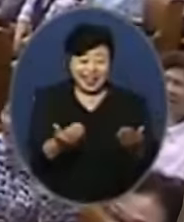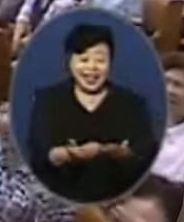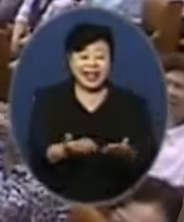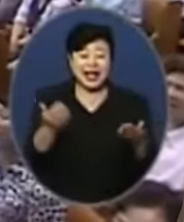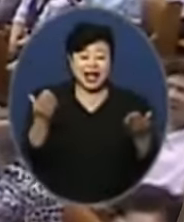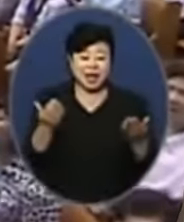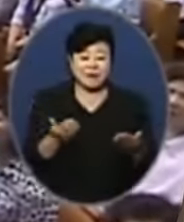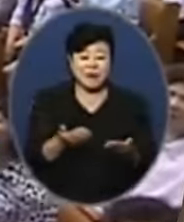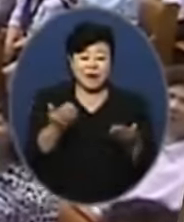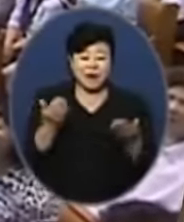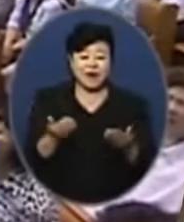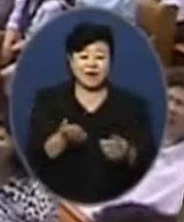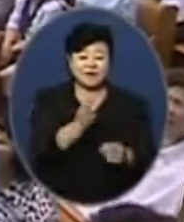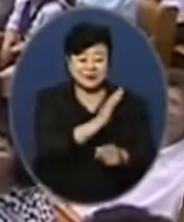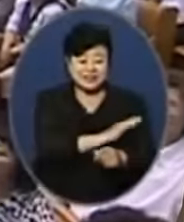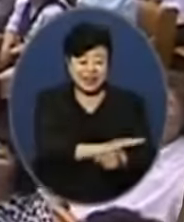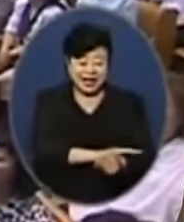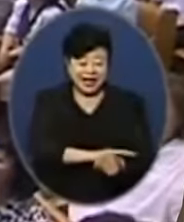내